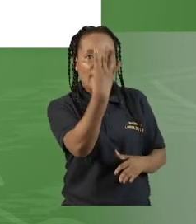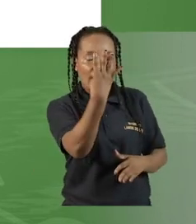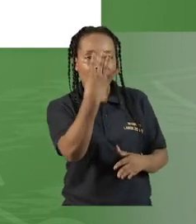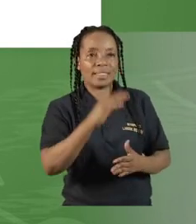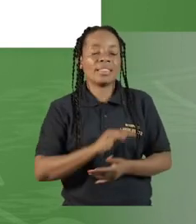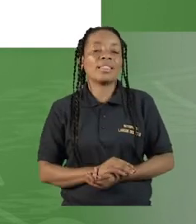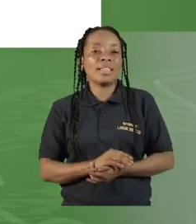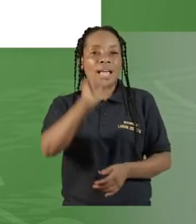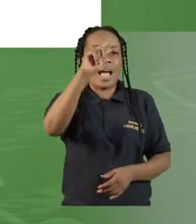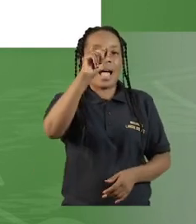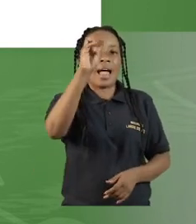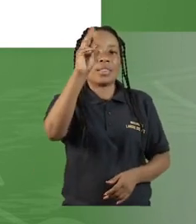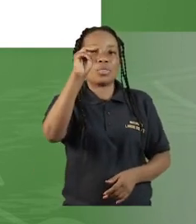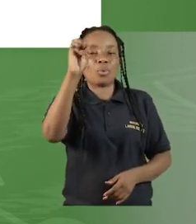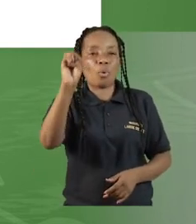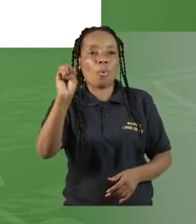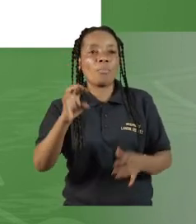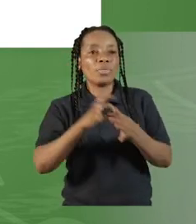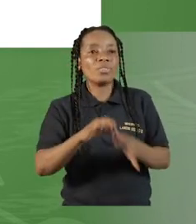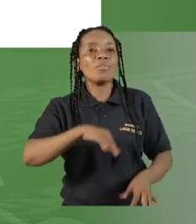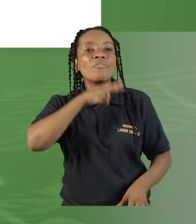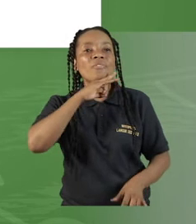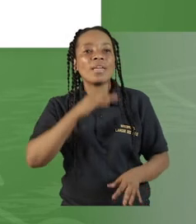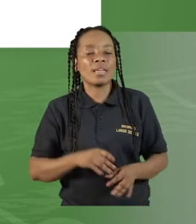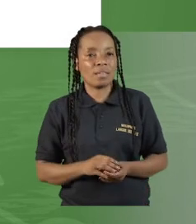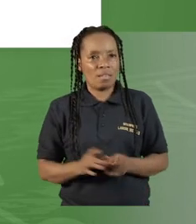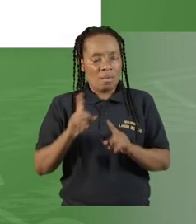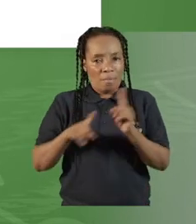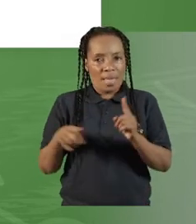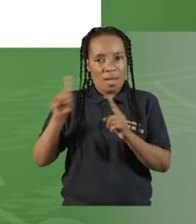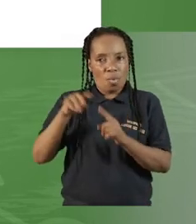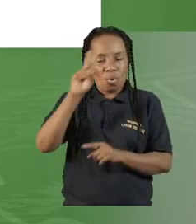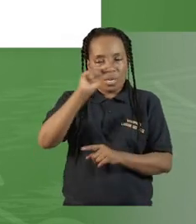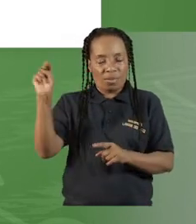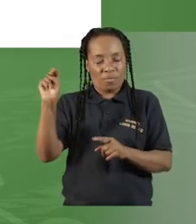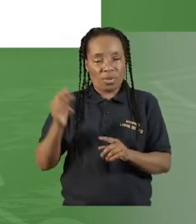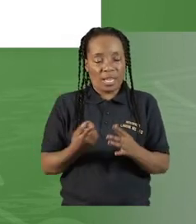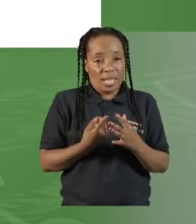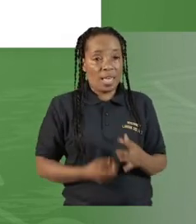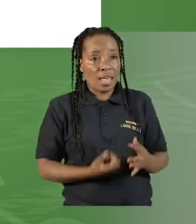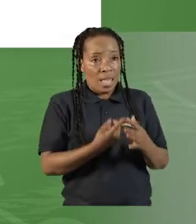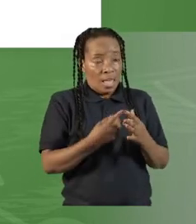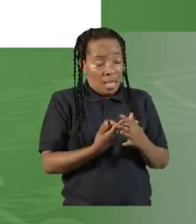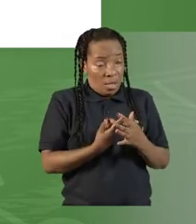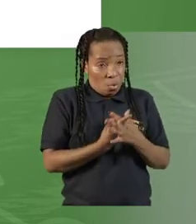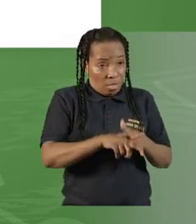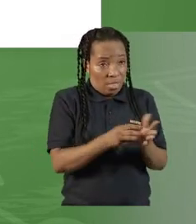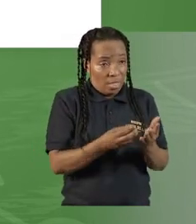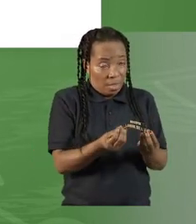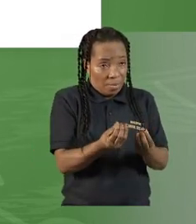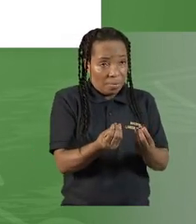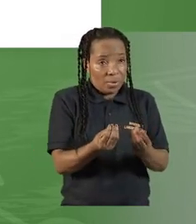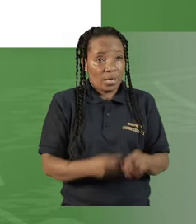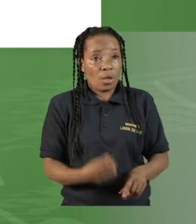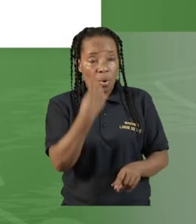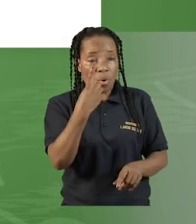tandis qu'au niveau des réactifs, nous avons 1 atome de fer. Multiplions donc la formule